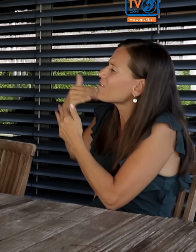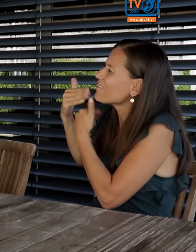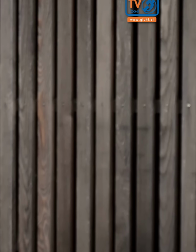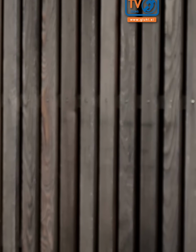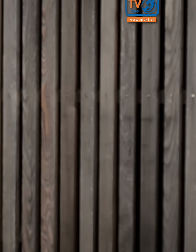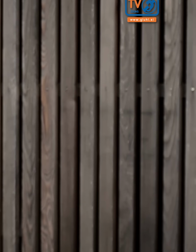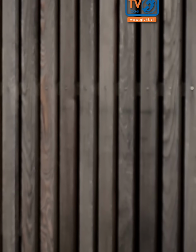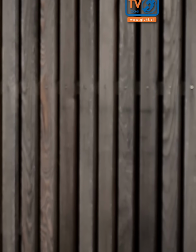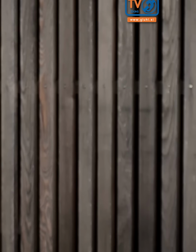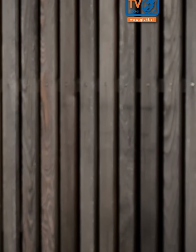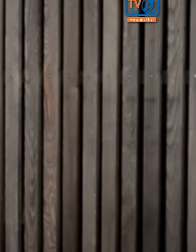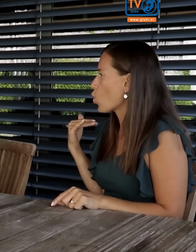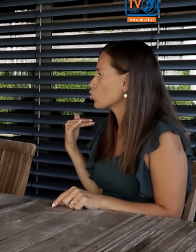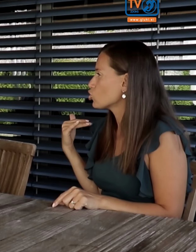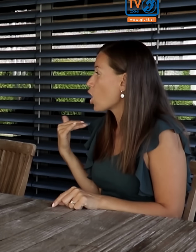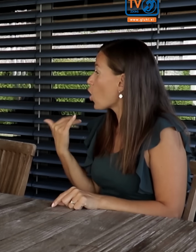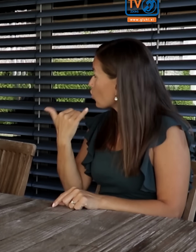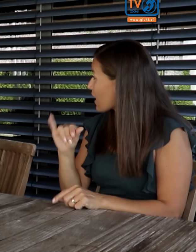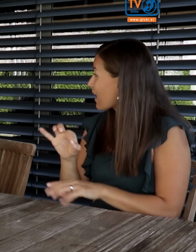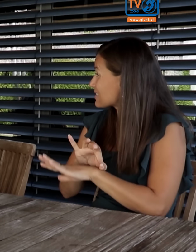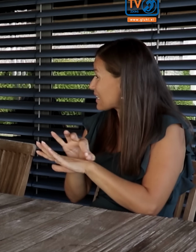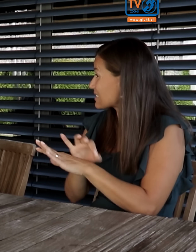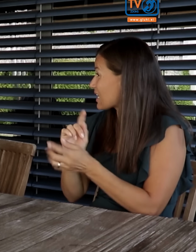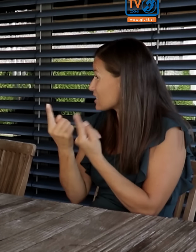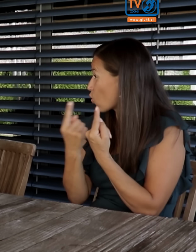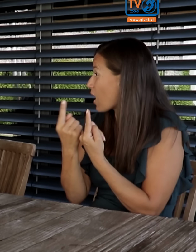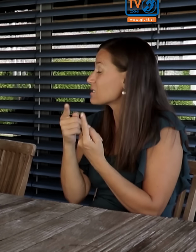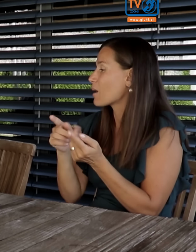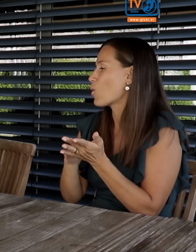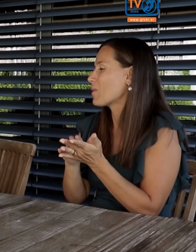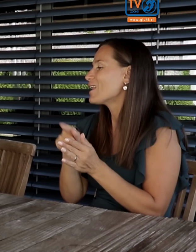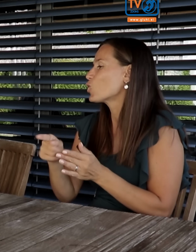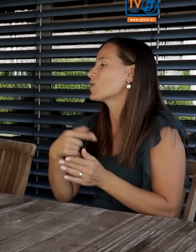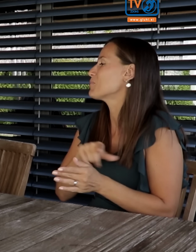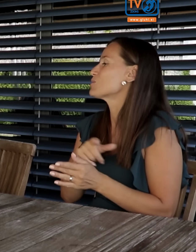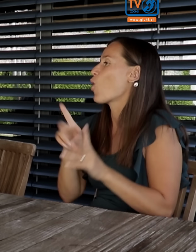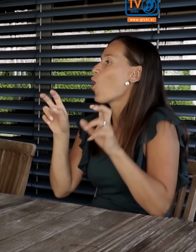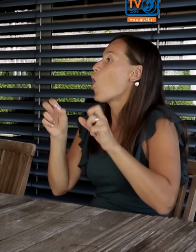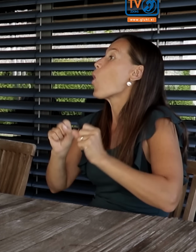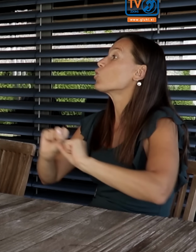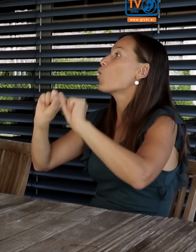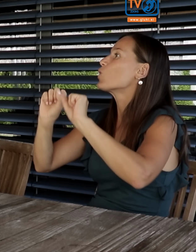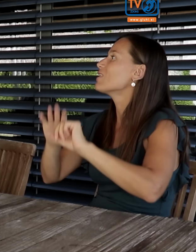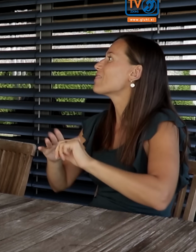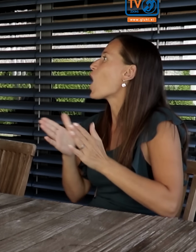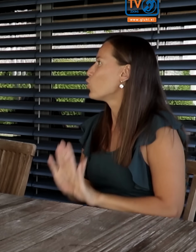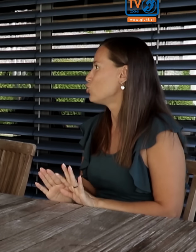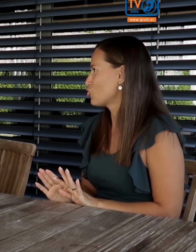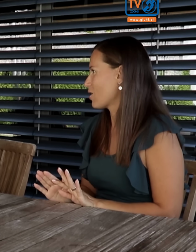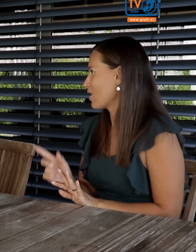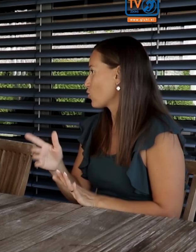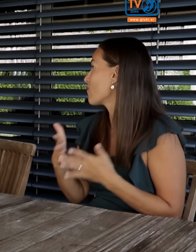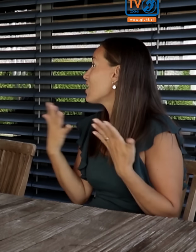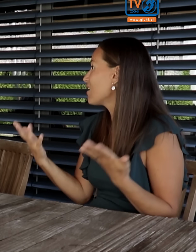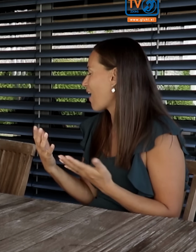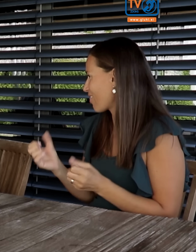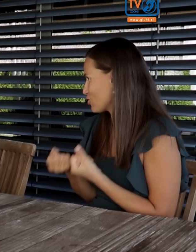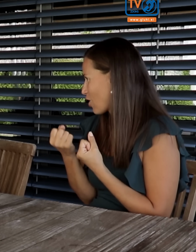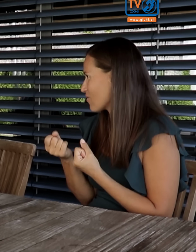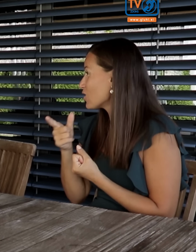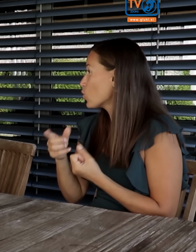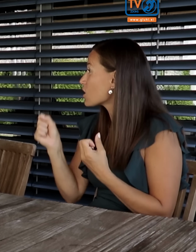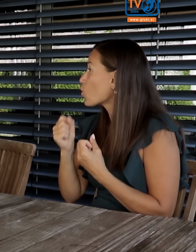hrane, povzroča to, da smo mi odporni na hujšanje. To je zelo velika težava, posebej zato, ker mnoge